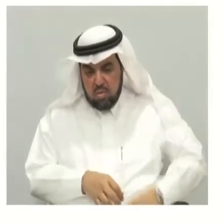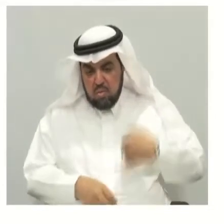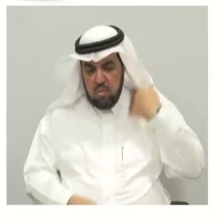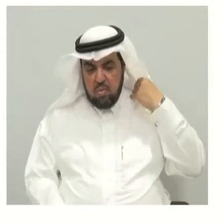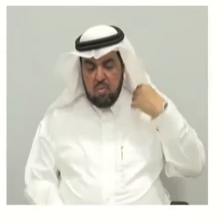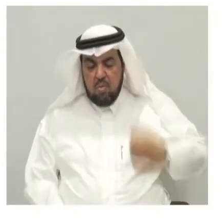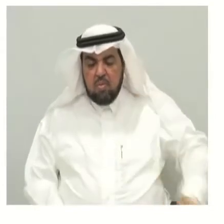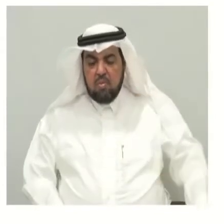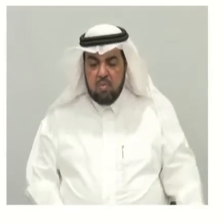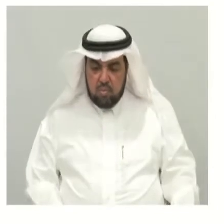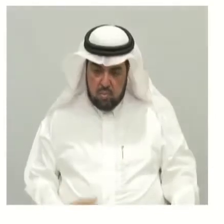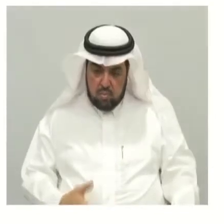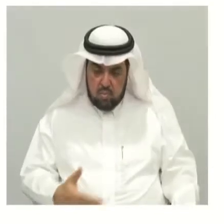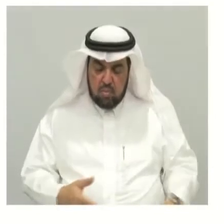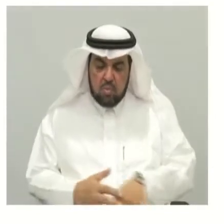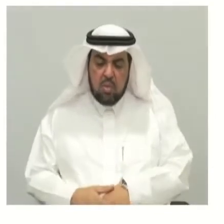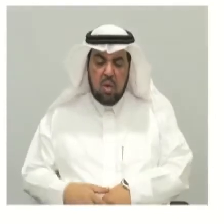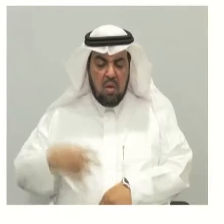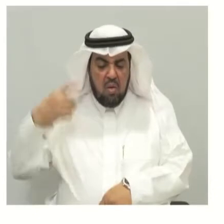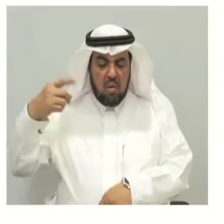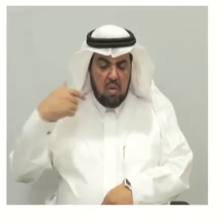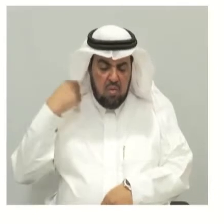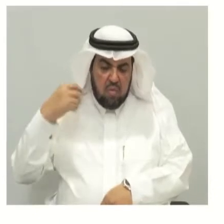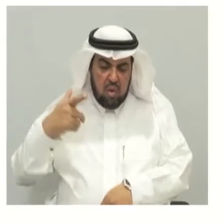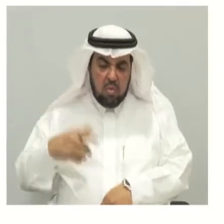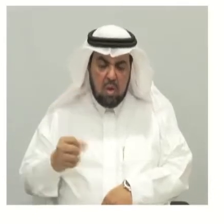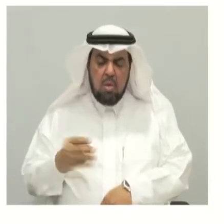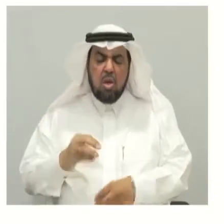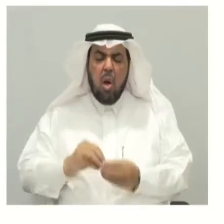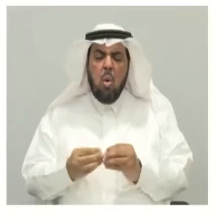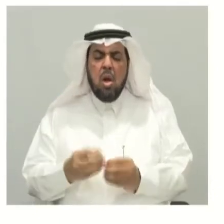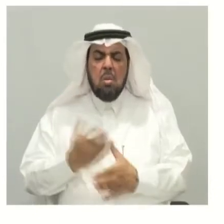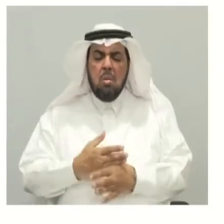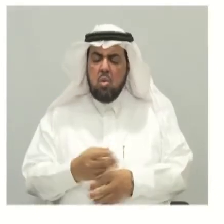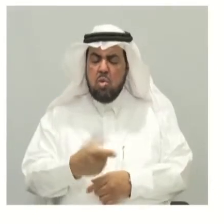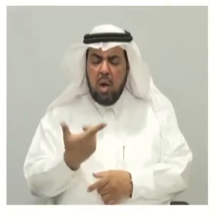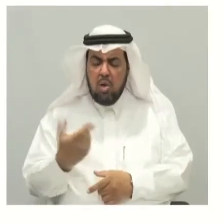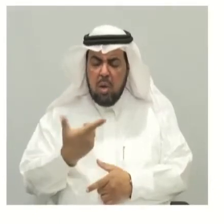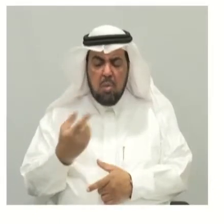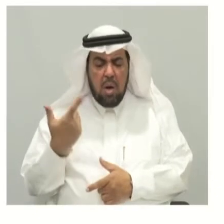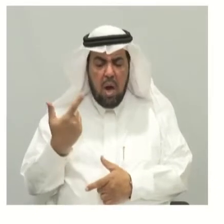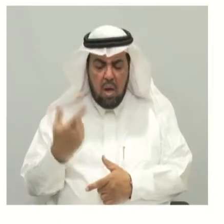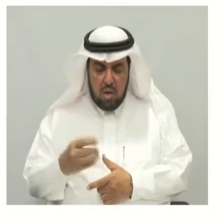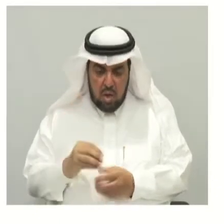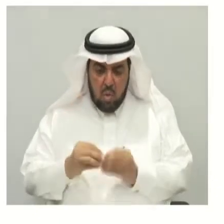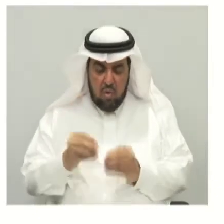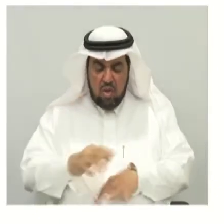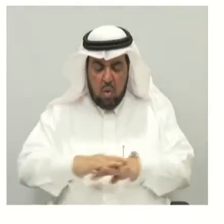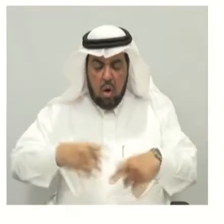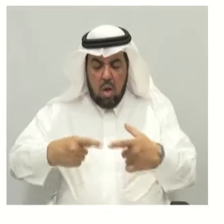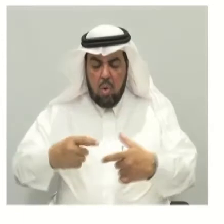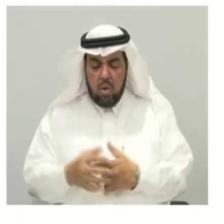وجدناه. خلينا نكمل مع بعض. توقع على ماذا تدل الألوان في الجدول الدوري. ها فكر معي